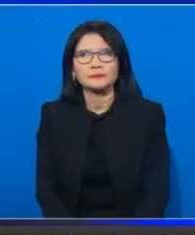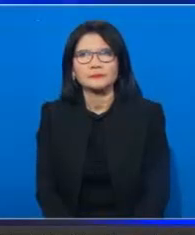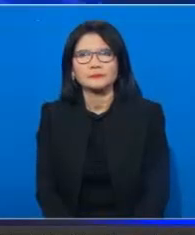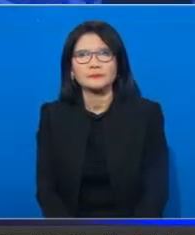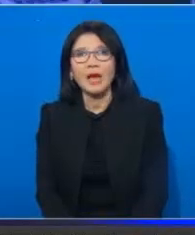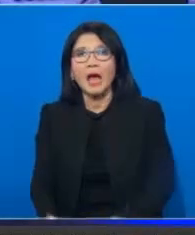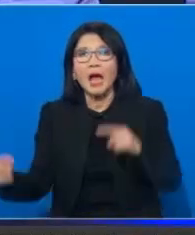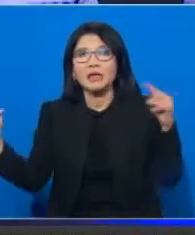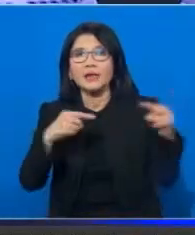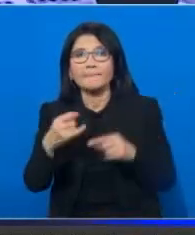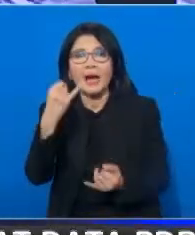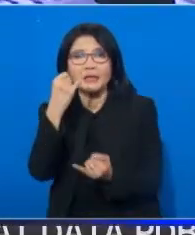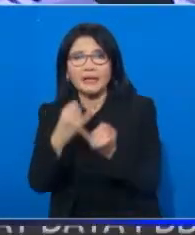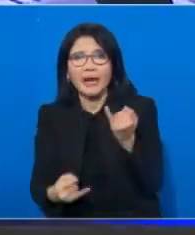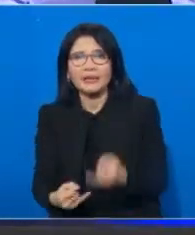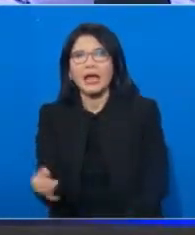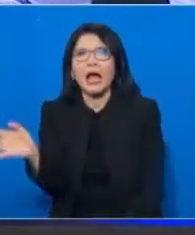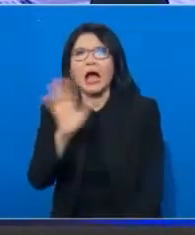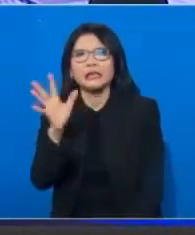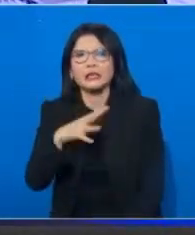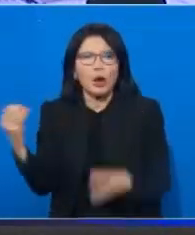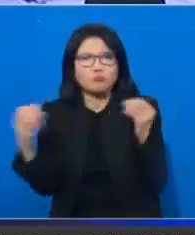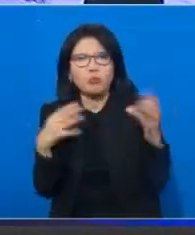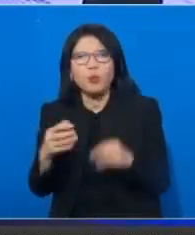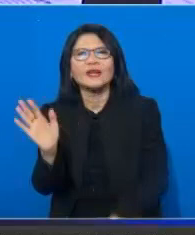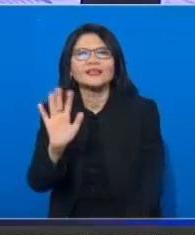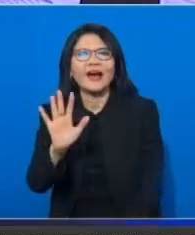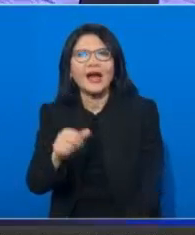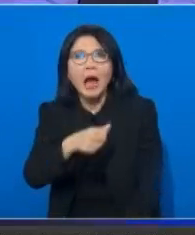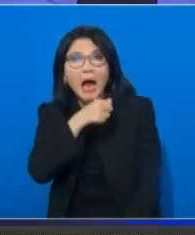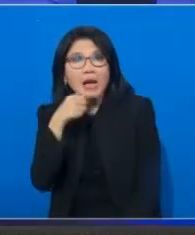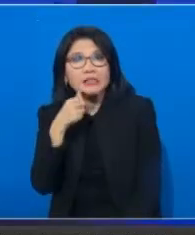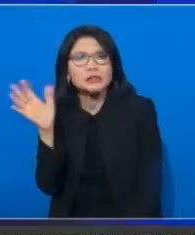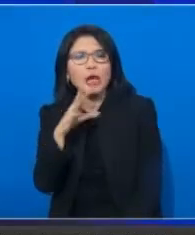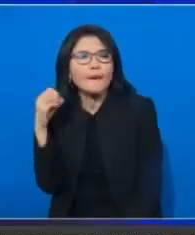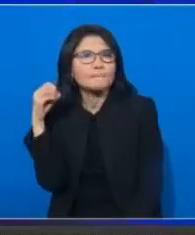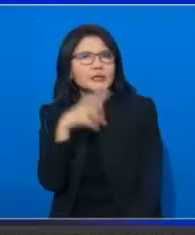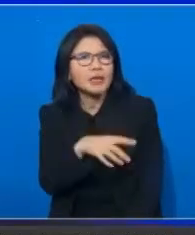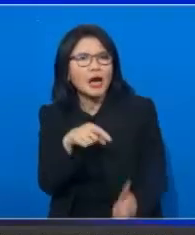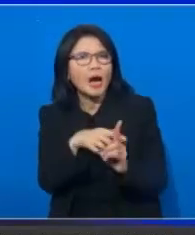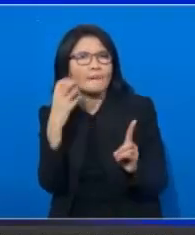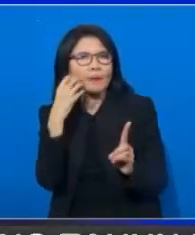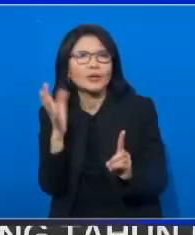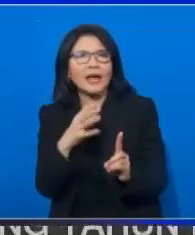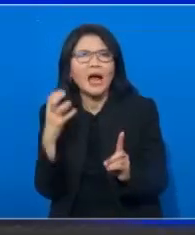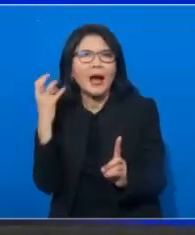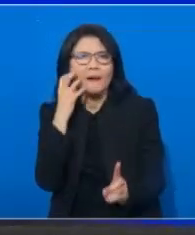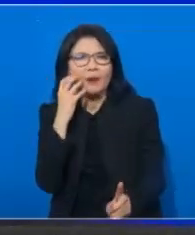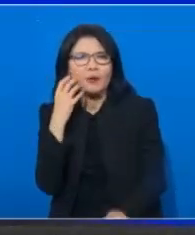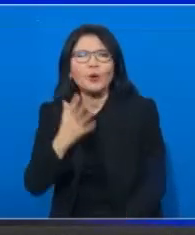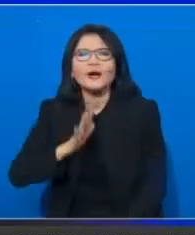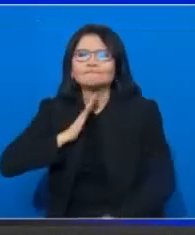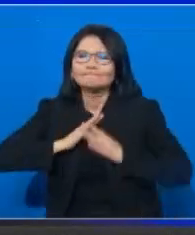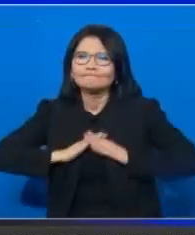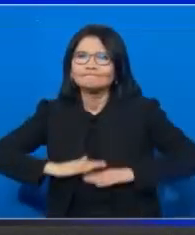Debat terakhir calon presiden tidak sepanas debat-debat sebelumnya. Anies tidak lagi menyerang, Prabowo tidak lagi emosi, bahkan